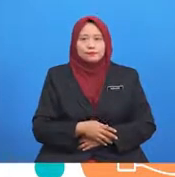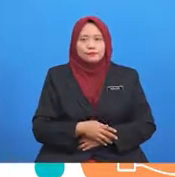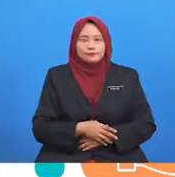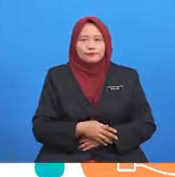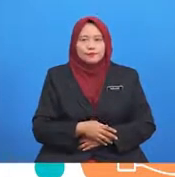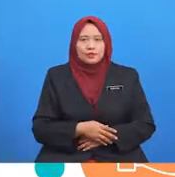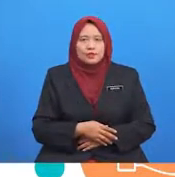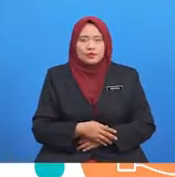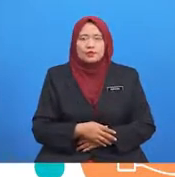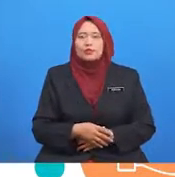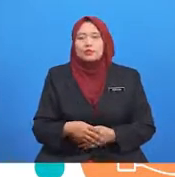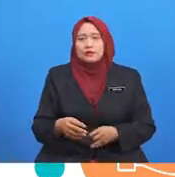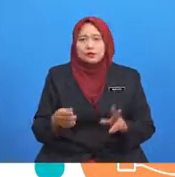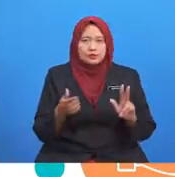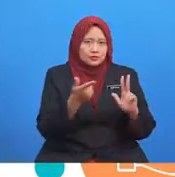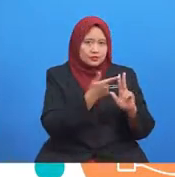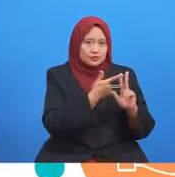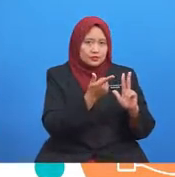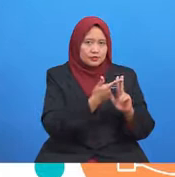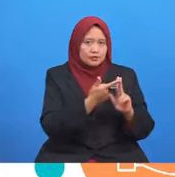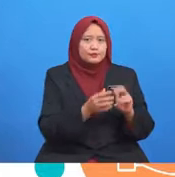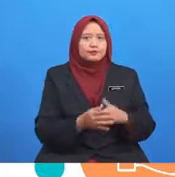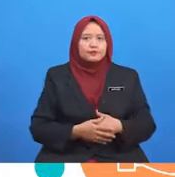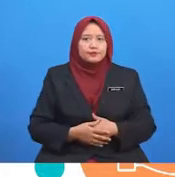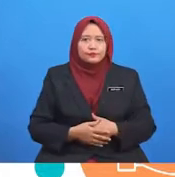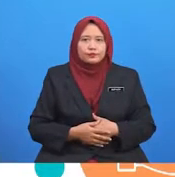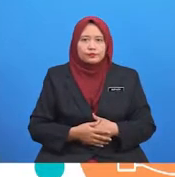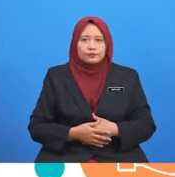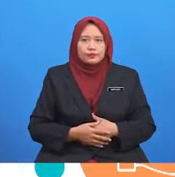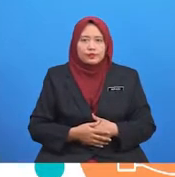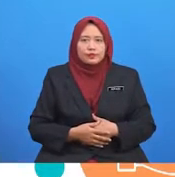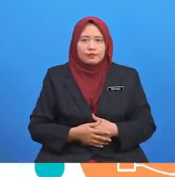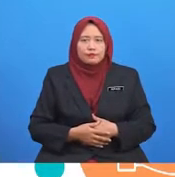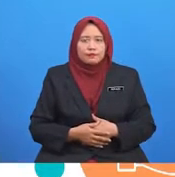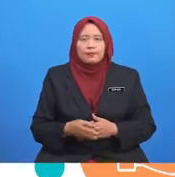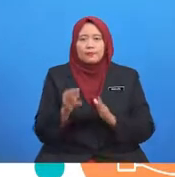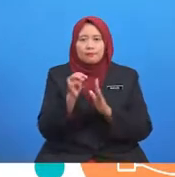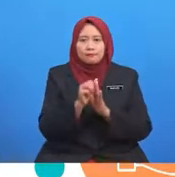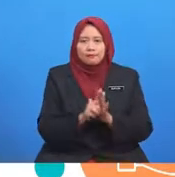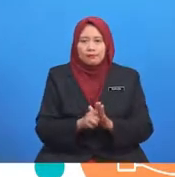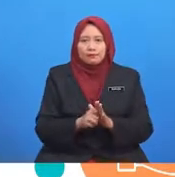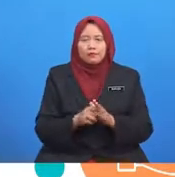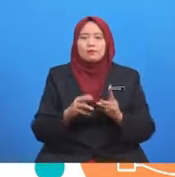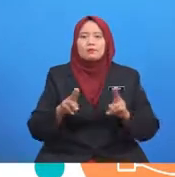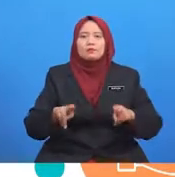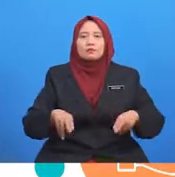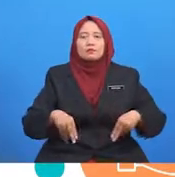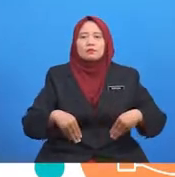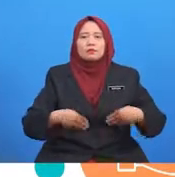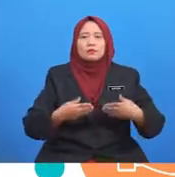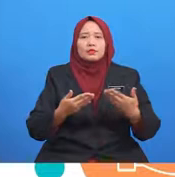Dan langkah yang terakhir ialah langkah ketiga, iaitu mempersembahkan.